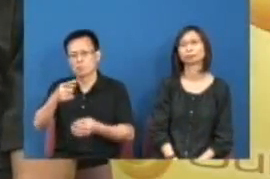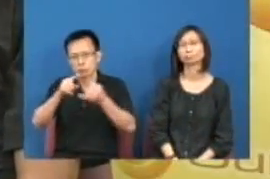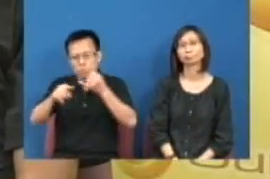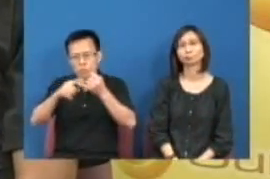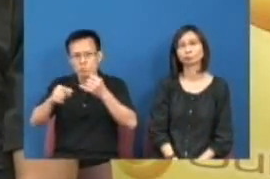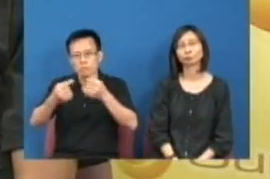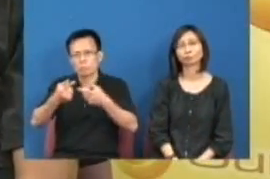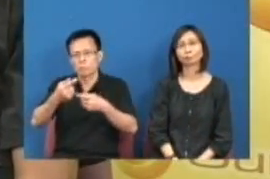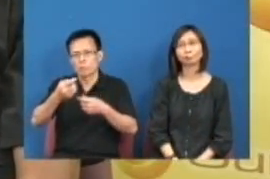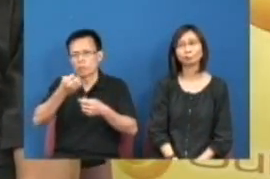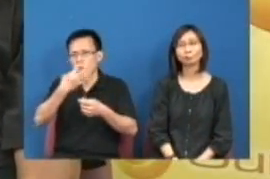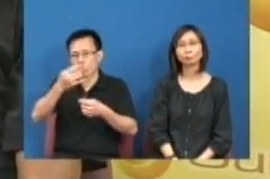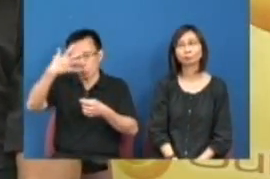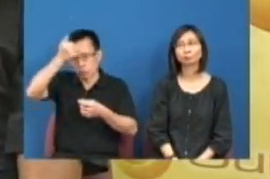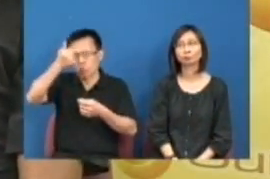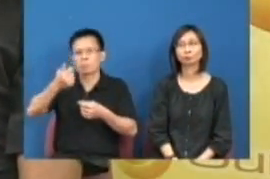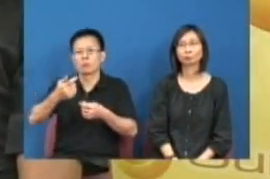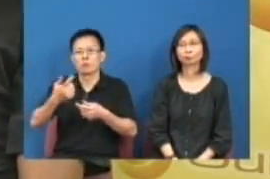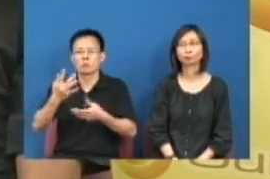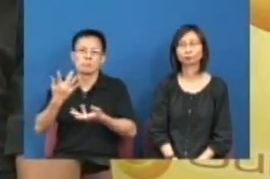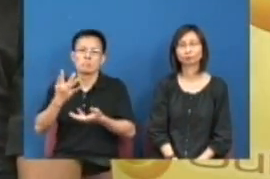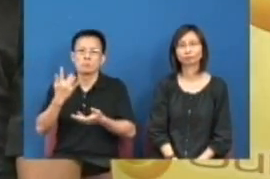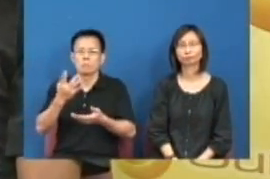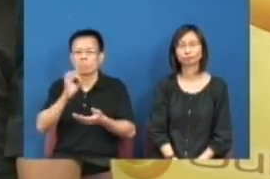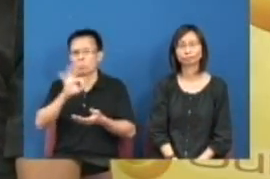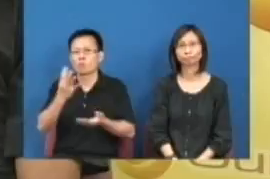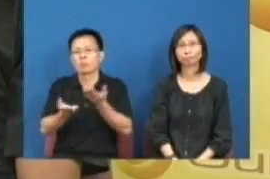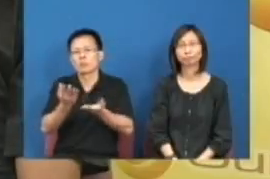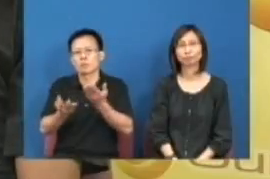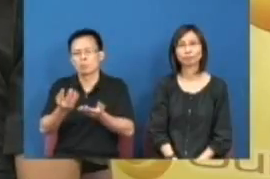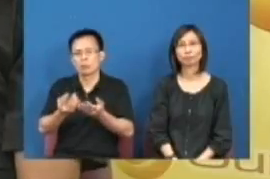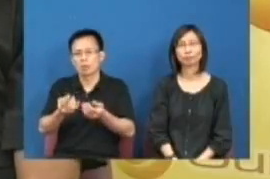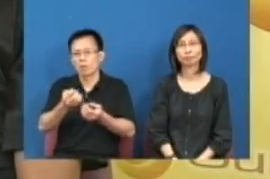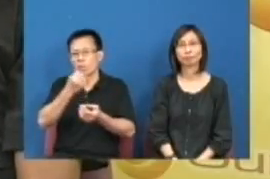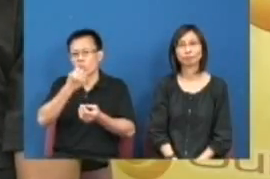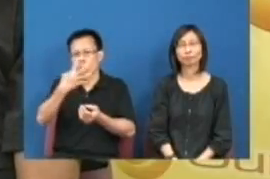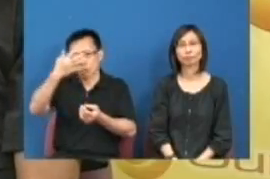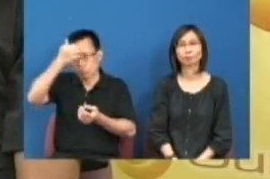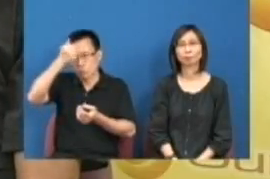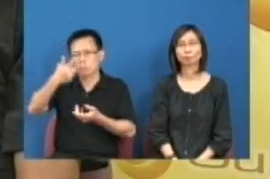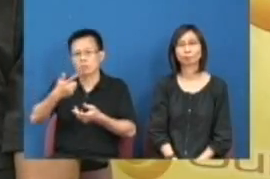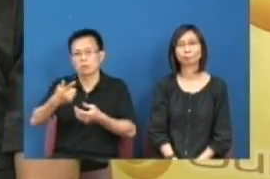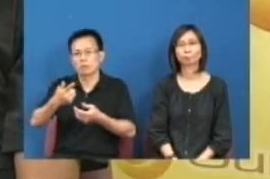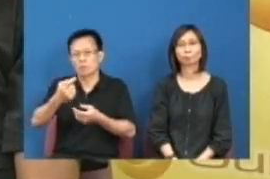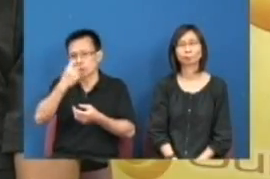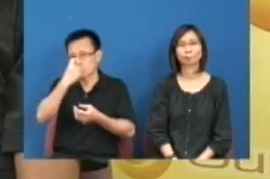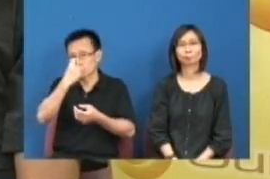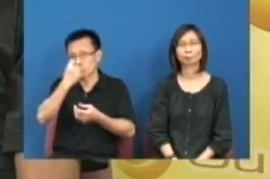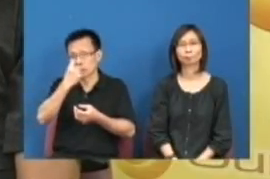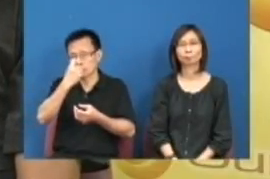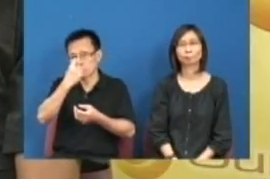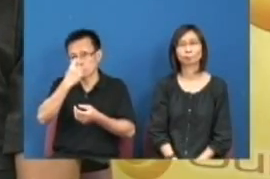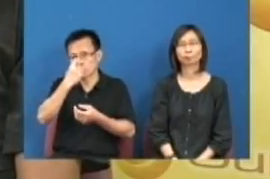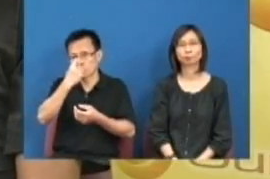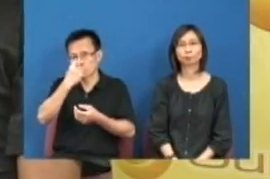就冇得比啦。末代港督彭定一個政客嚟噶嘛，即係佢喺英國嘅呢